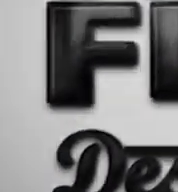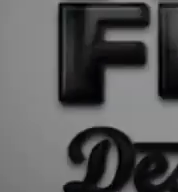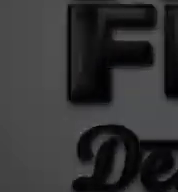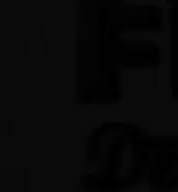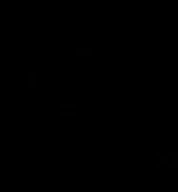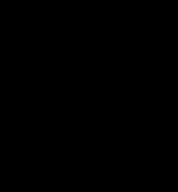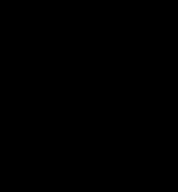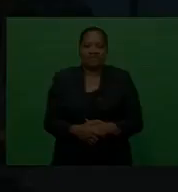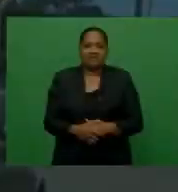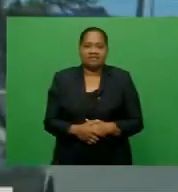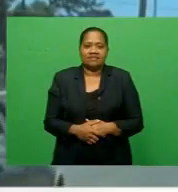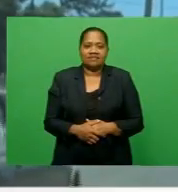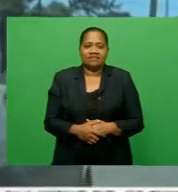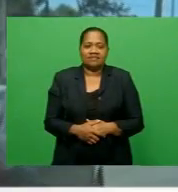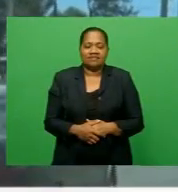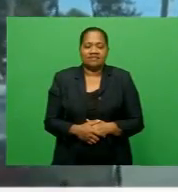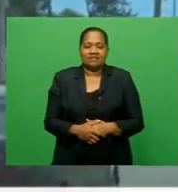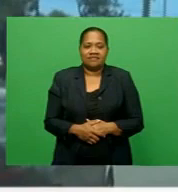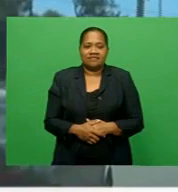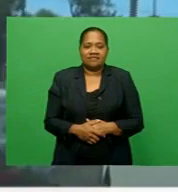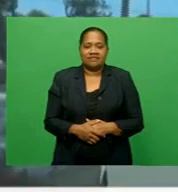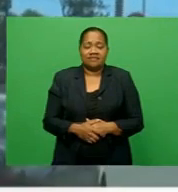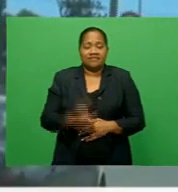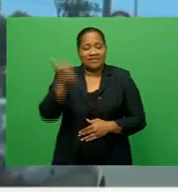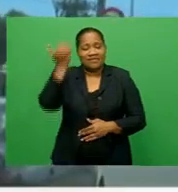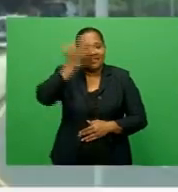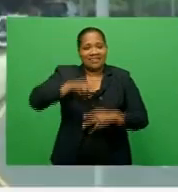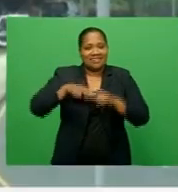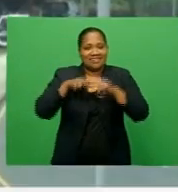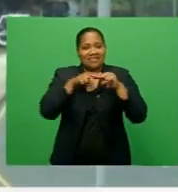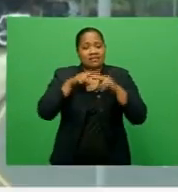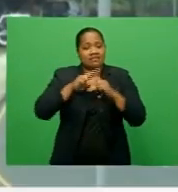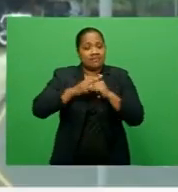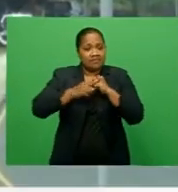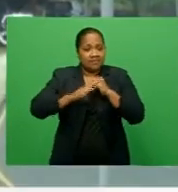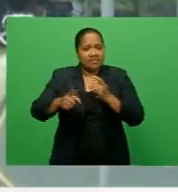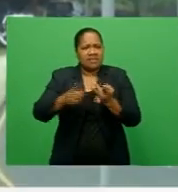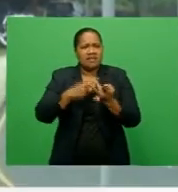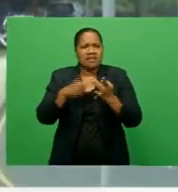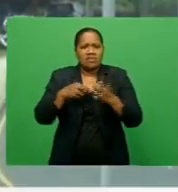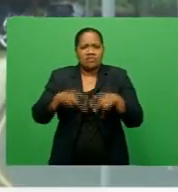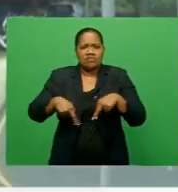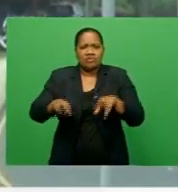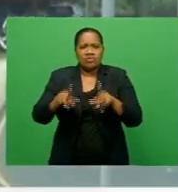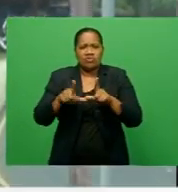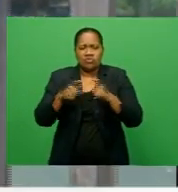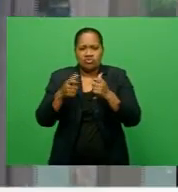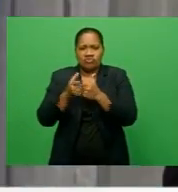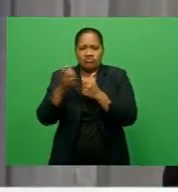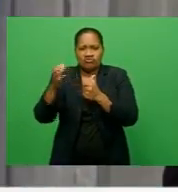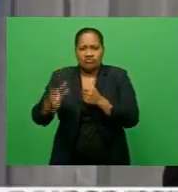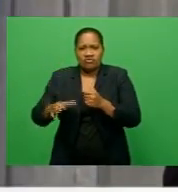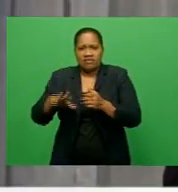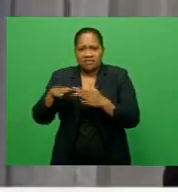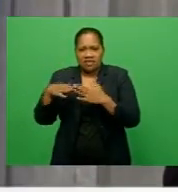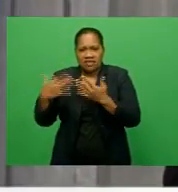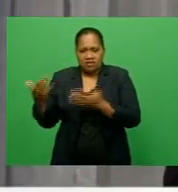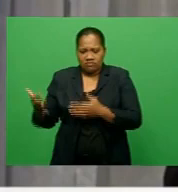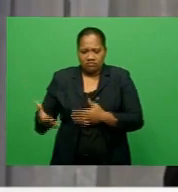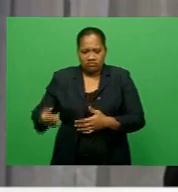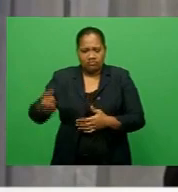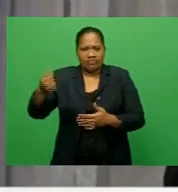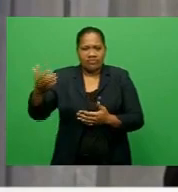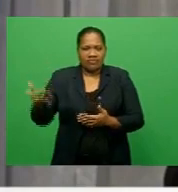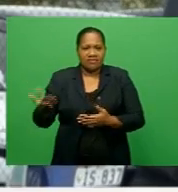2 देश की धड़कन। Good evening, Fiji. In this bulletin, another road contractor put on notice. Police